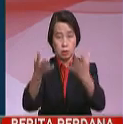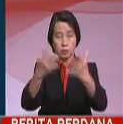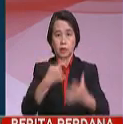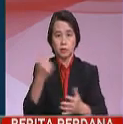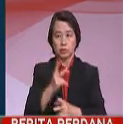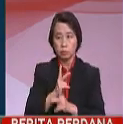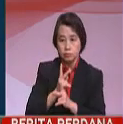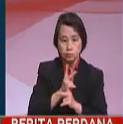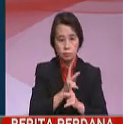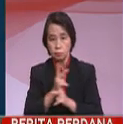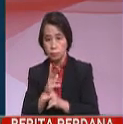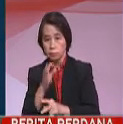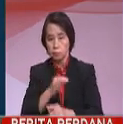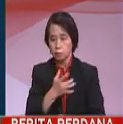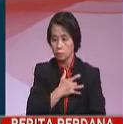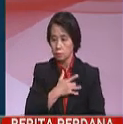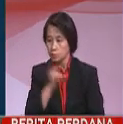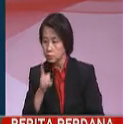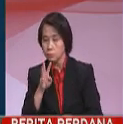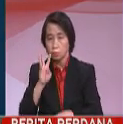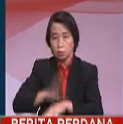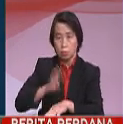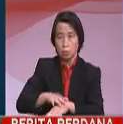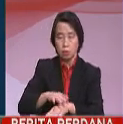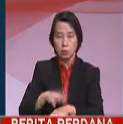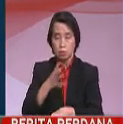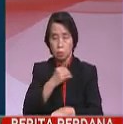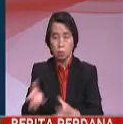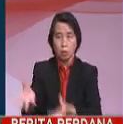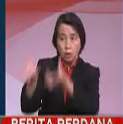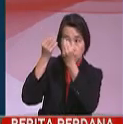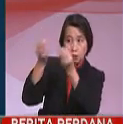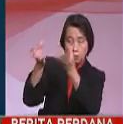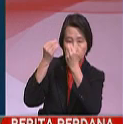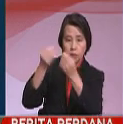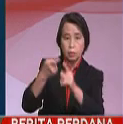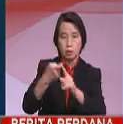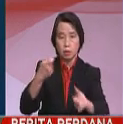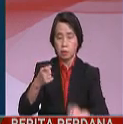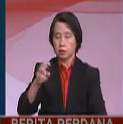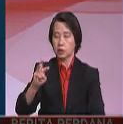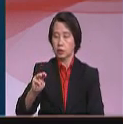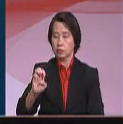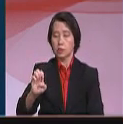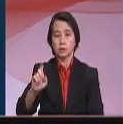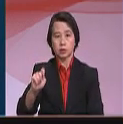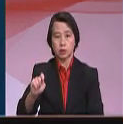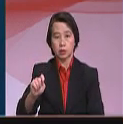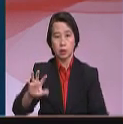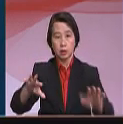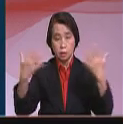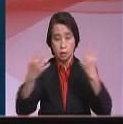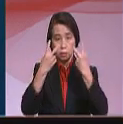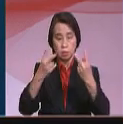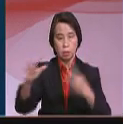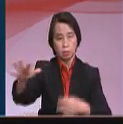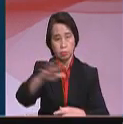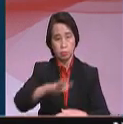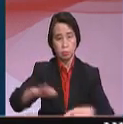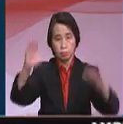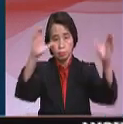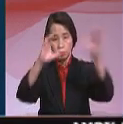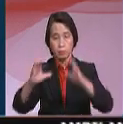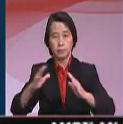sentiasa berwaspada dan peka dengan amaran serta informasi yang dikeluarkan oleh Map Malaysia. Baiklah, sebelum pisah kita lihat ramalan cuaca